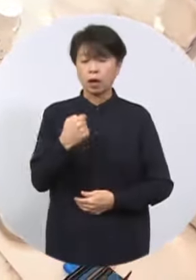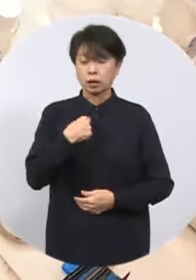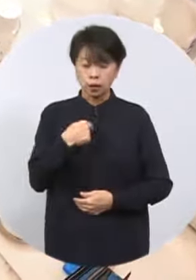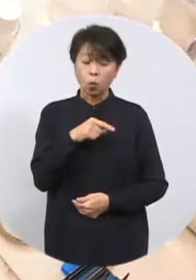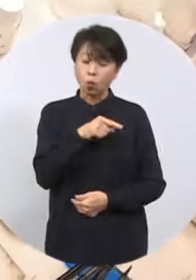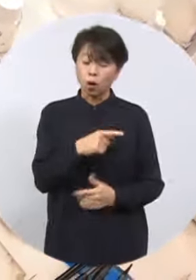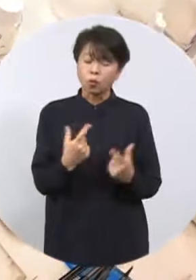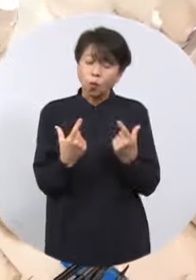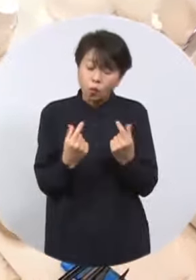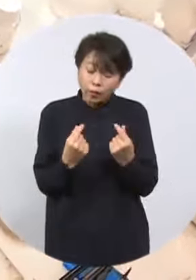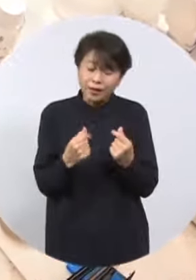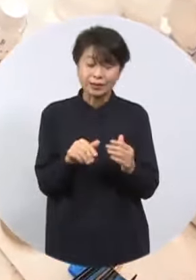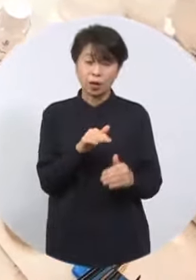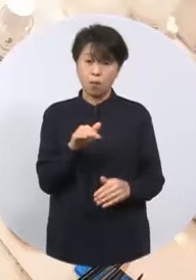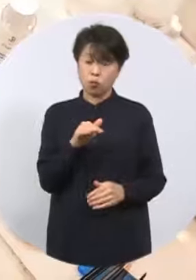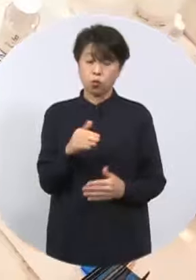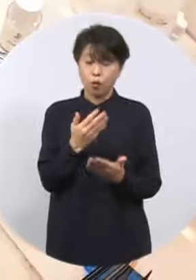きますので、